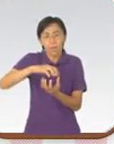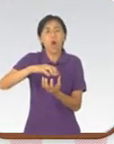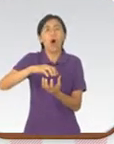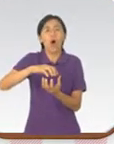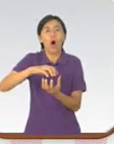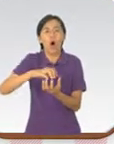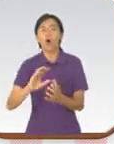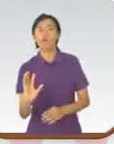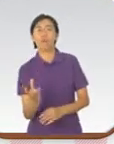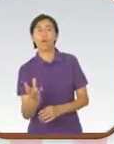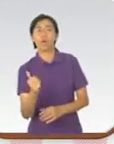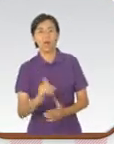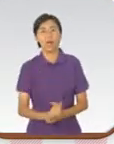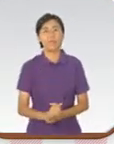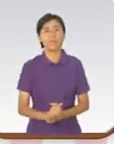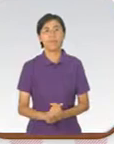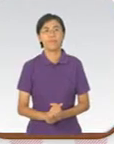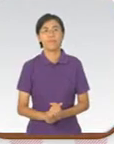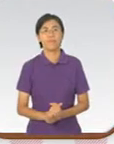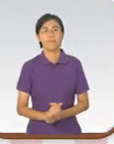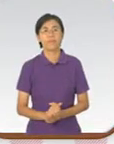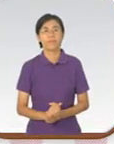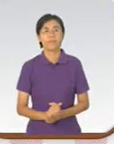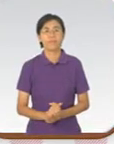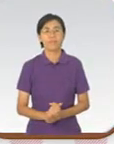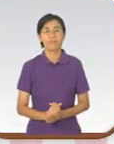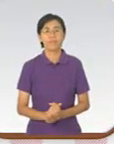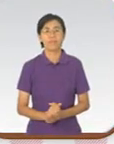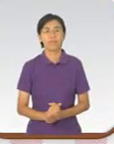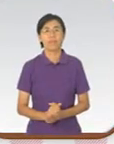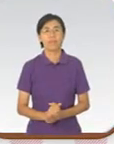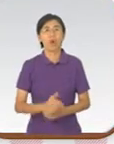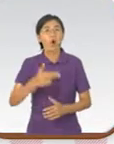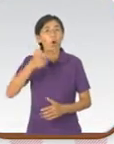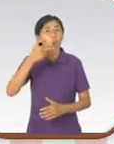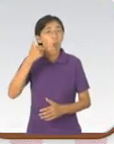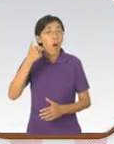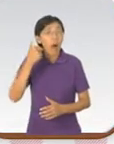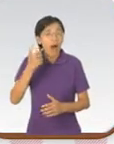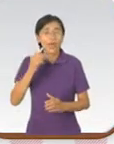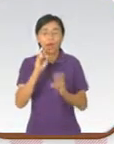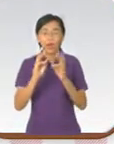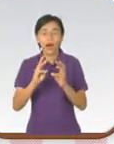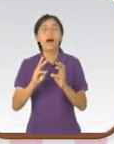ากันส่วนหนึ่งก่อน ครับ นะคะแล้วก็ใส่ลงไปเดี๋ยวน้ำตาลเราตามทีหลัง